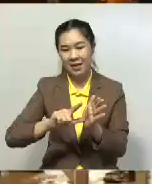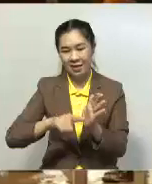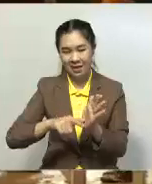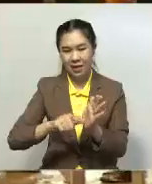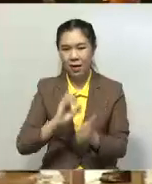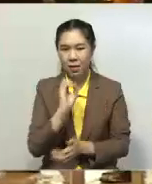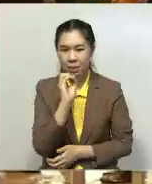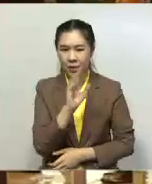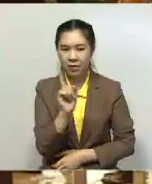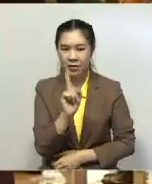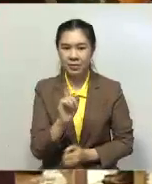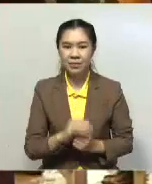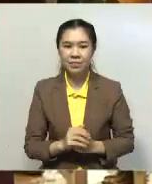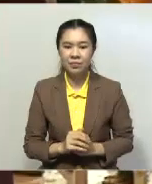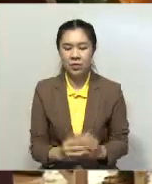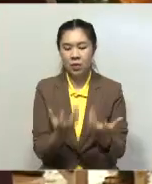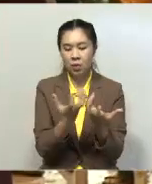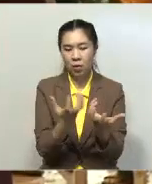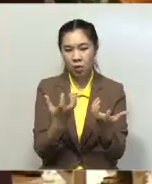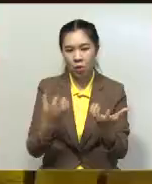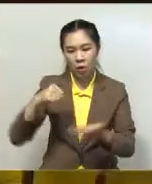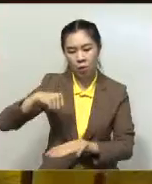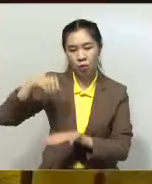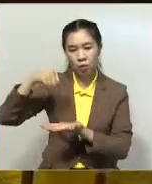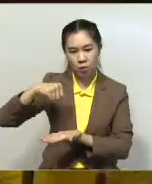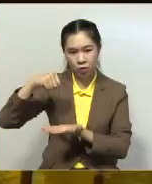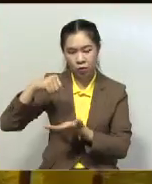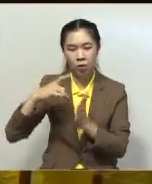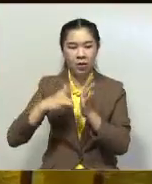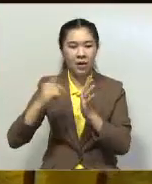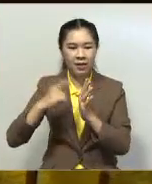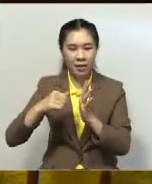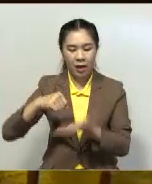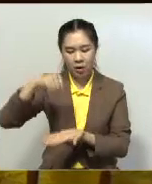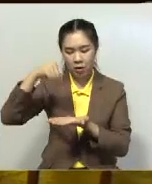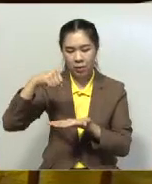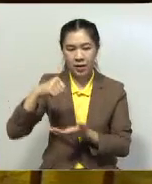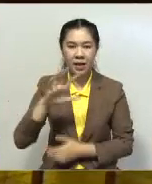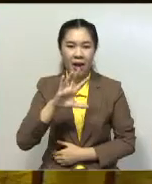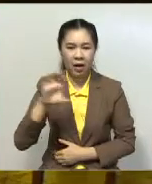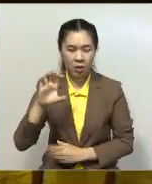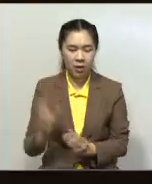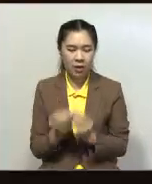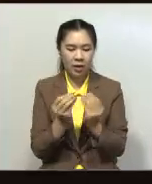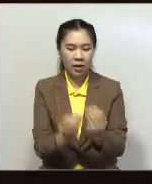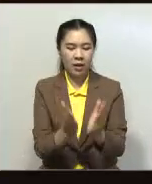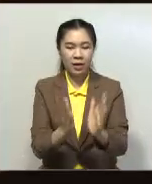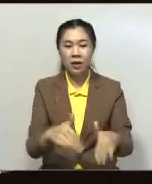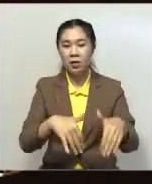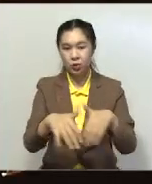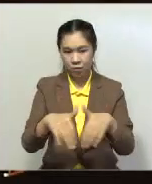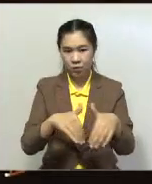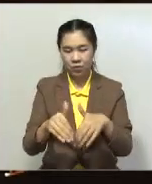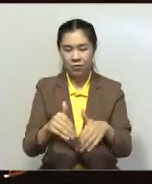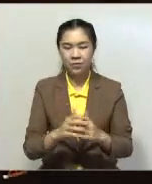ฬาภรณ์เชิญสิ่งของพระราชทานถุงยางชีพถุงยาจำนวน500ชุดไปมอบให้กับประชาชนที่ตำบลไร่โว้นะคะ